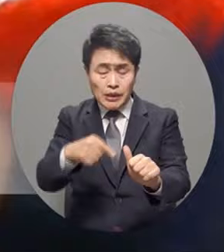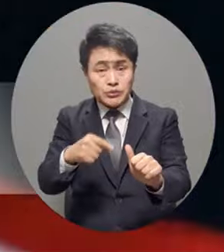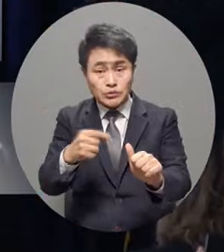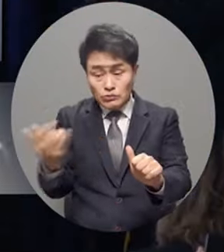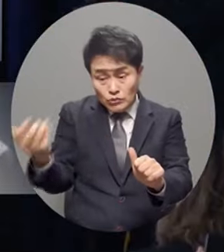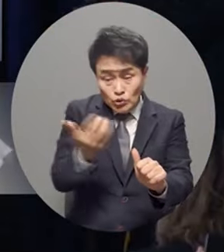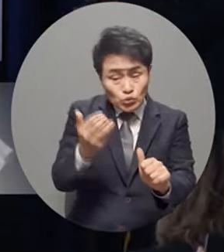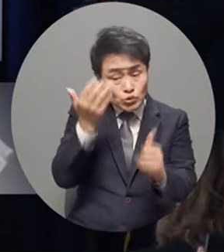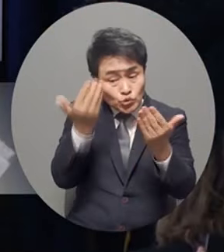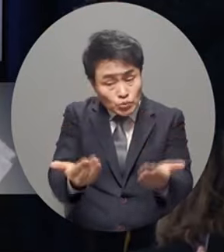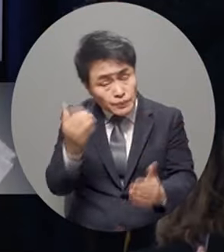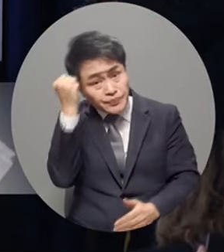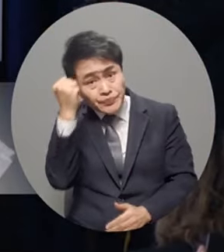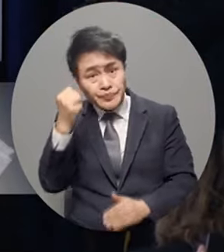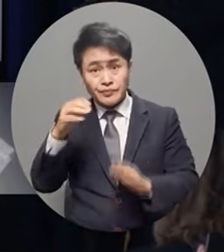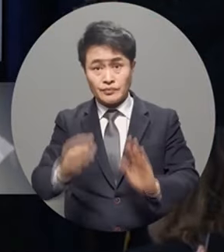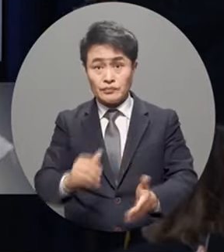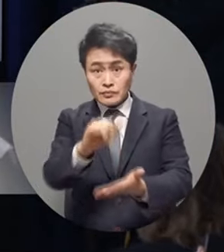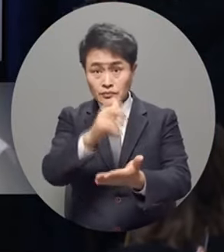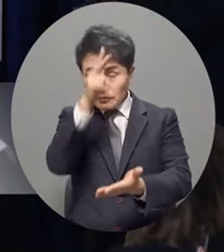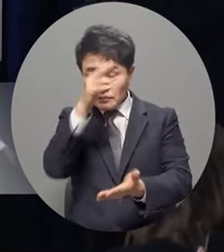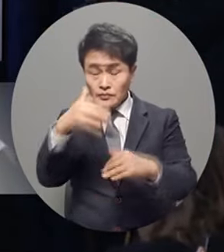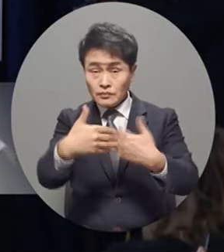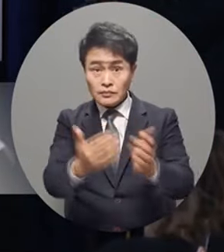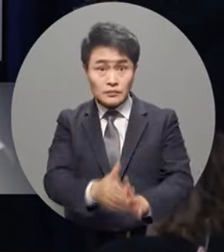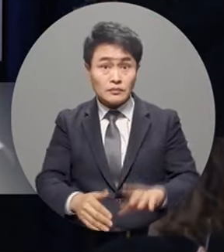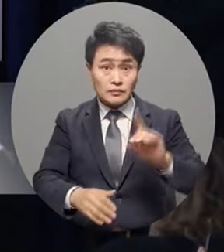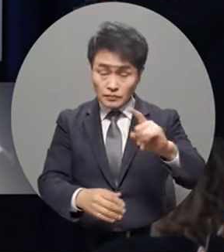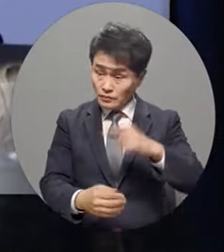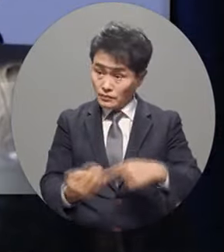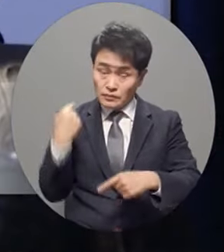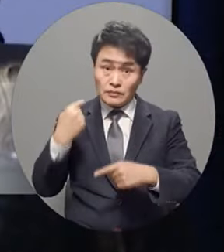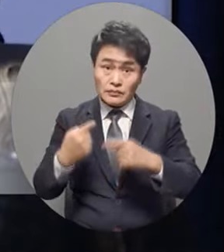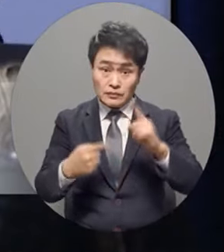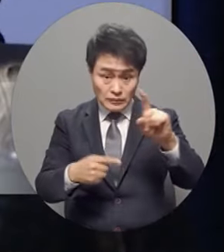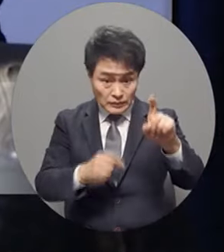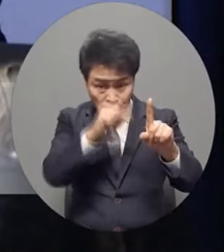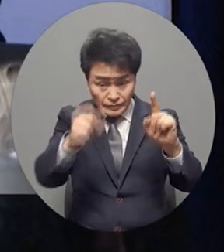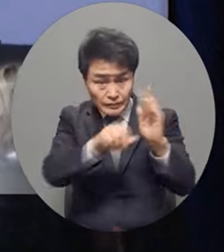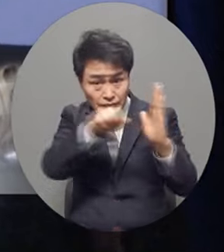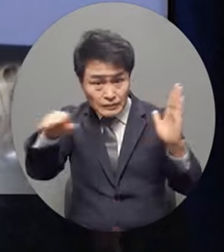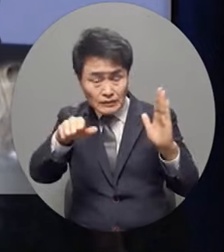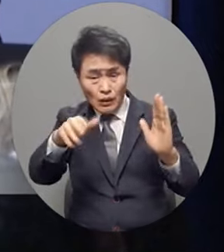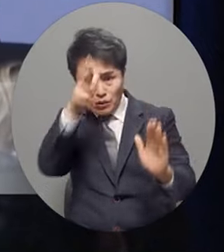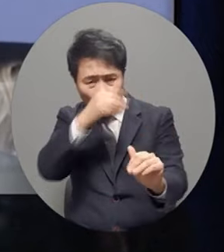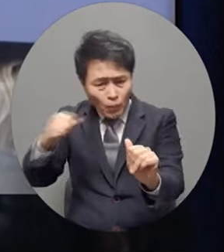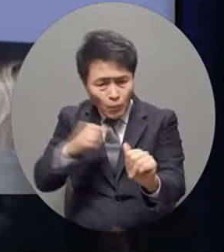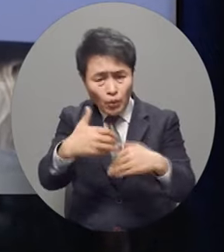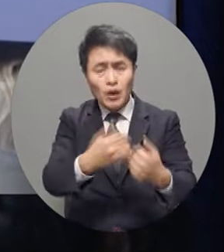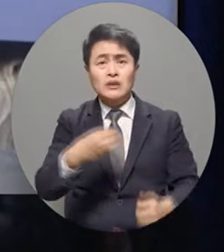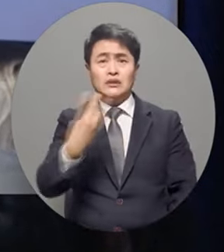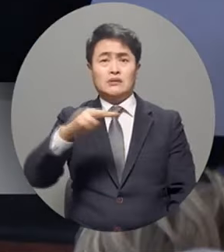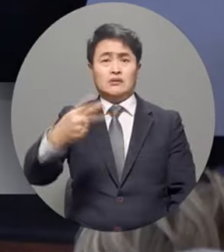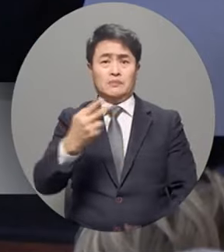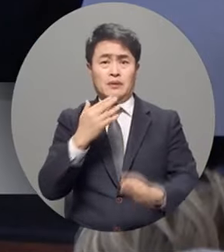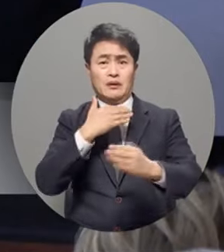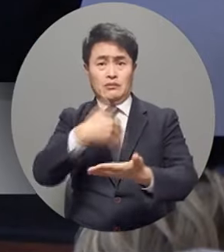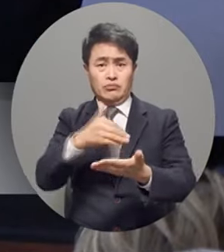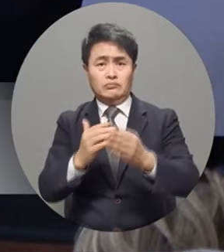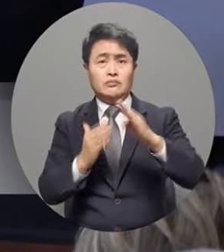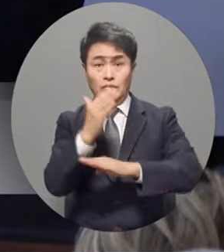알려졌습니다. 뉴욕 경찰에 따르면 지난해 11월 기준 한 해 동안 경찰이 폭행당한 건수는 3,200건을